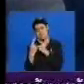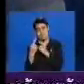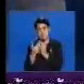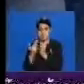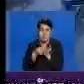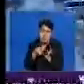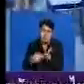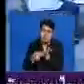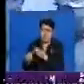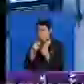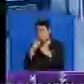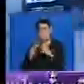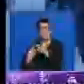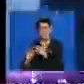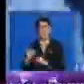ซื้ออาหาร